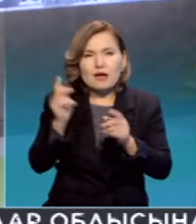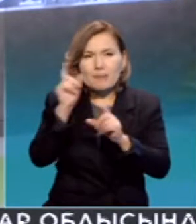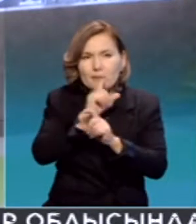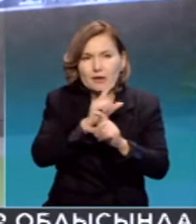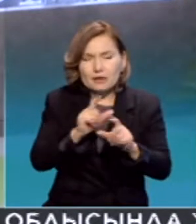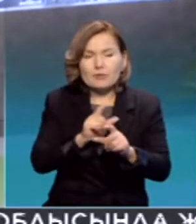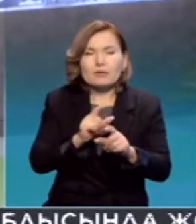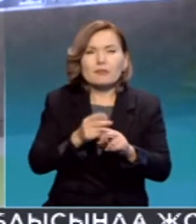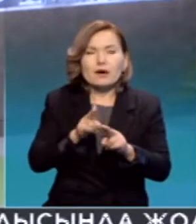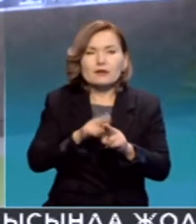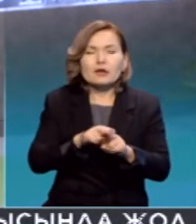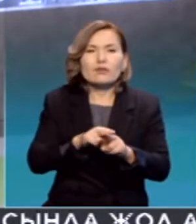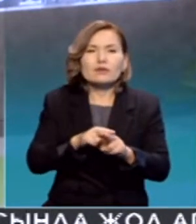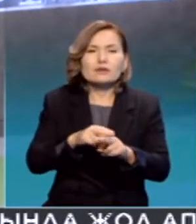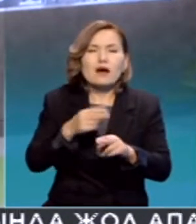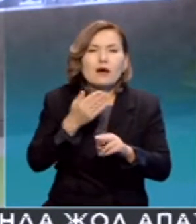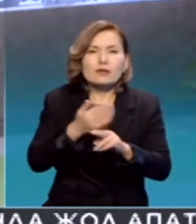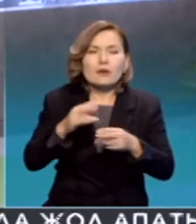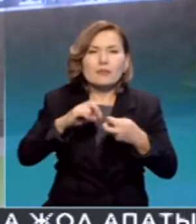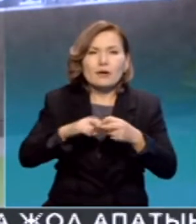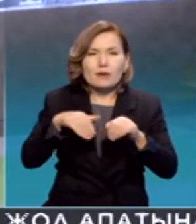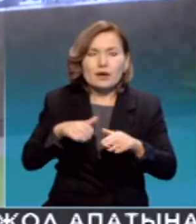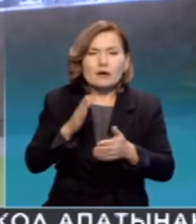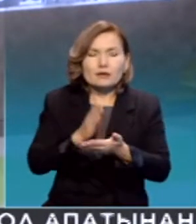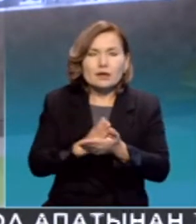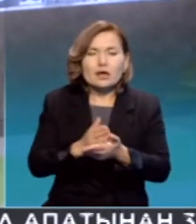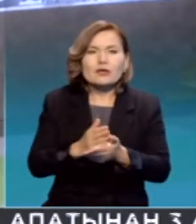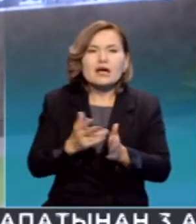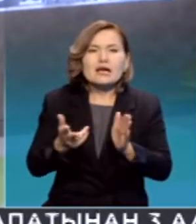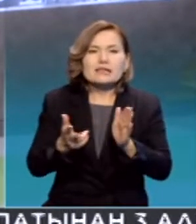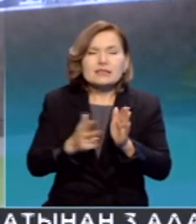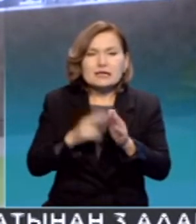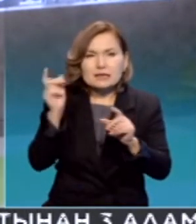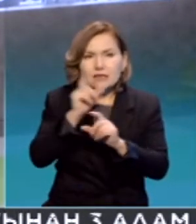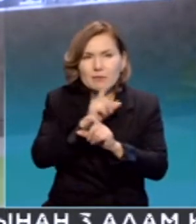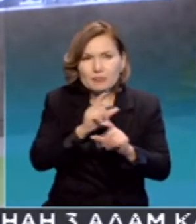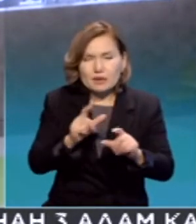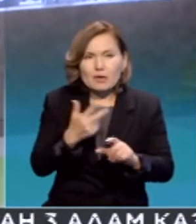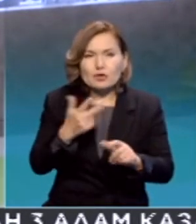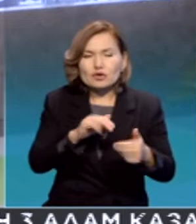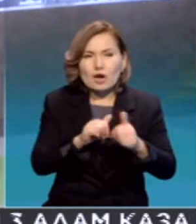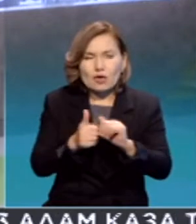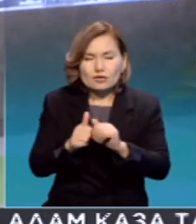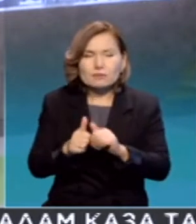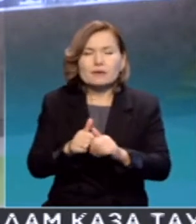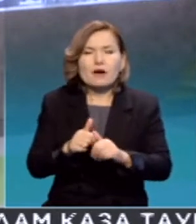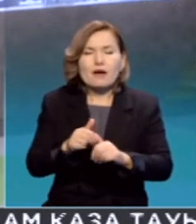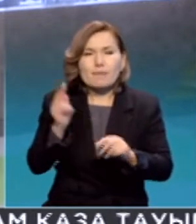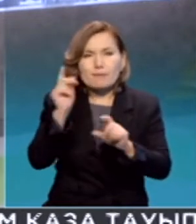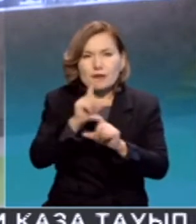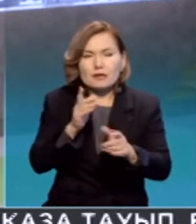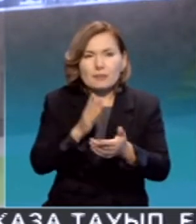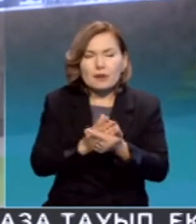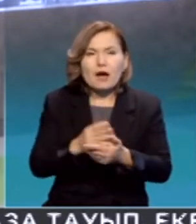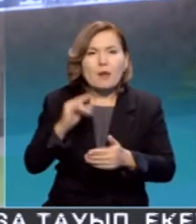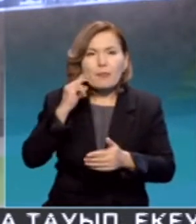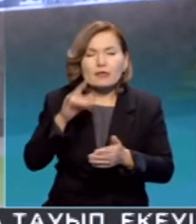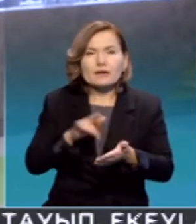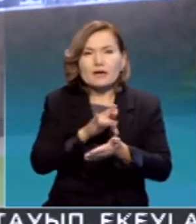оқитын 8 мектебіміз бар. Барлық 8 мектептер Павлодар қаласында орналасқан. Бүгінгі